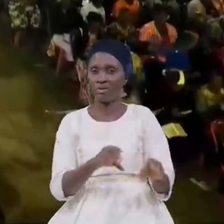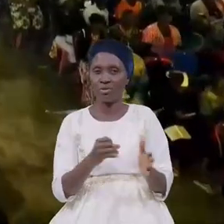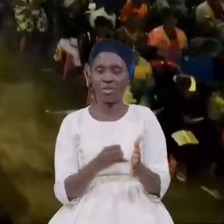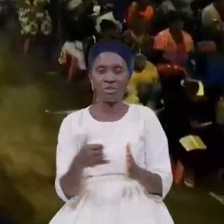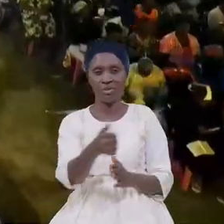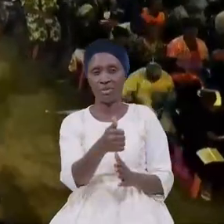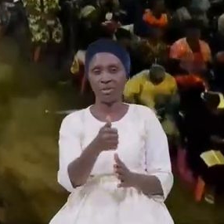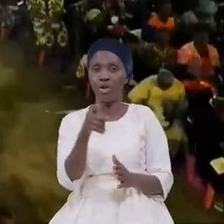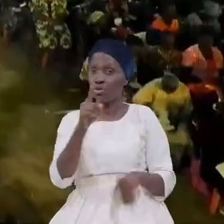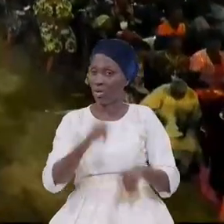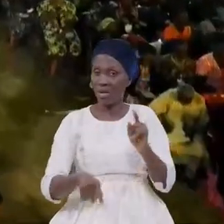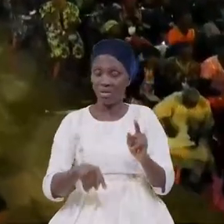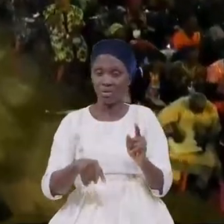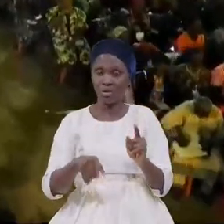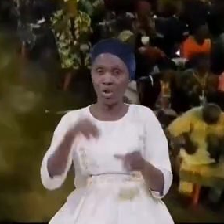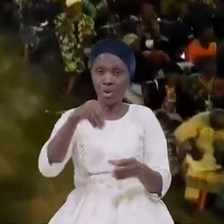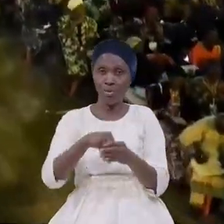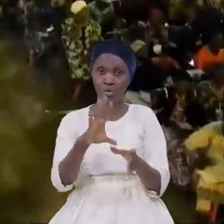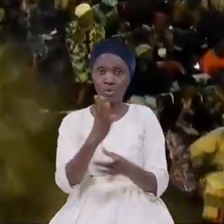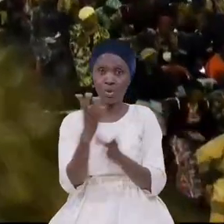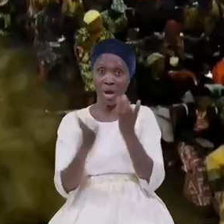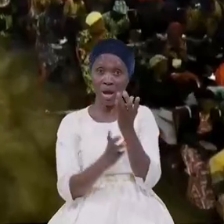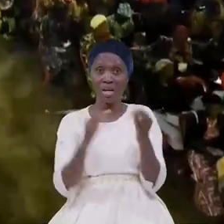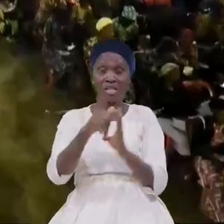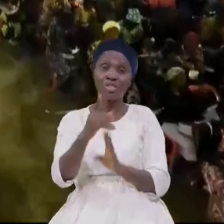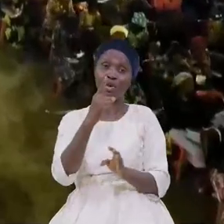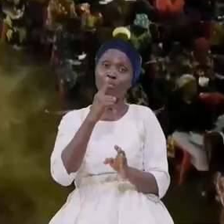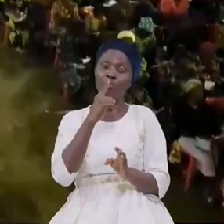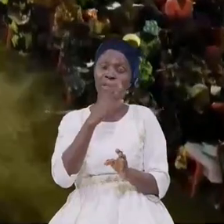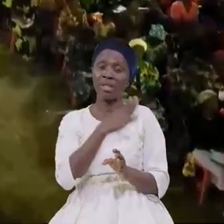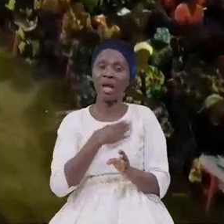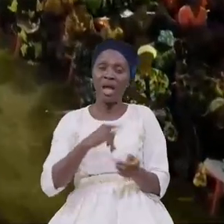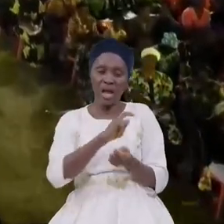pour vous convertir. Vous ne pouvez pas le faire. Vous ne pouvez pas